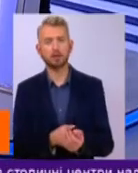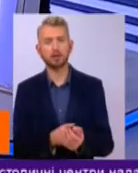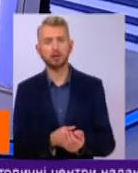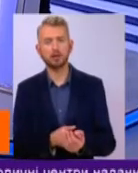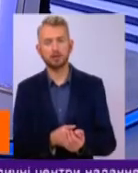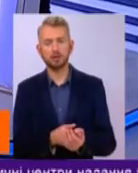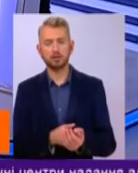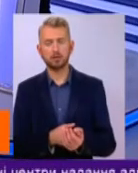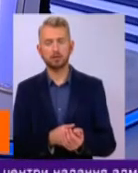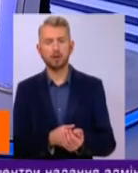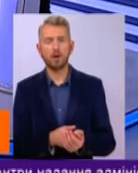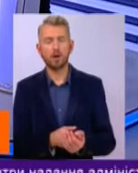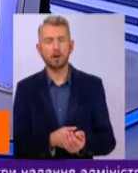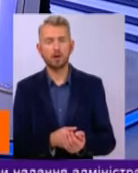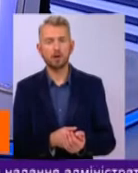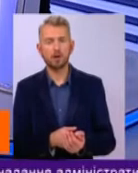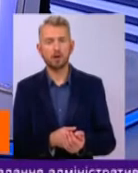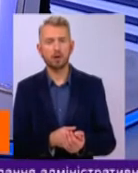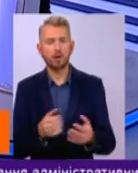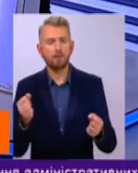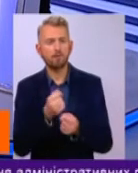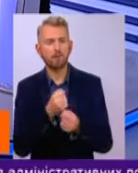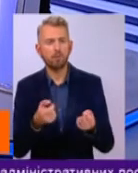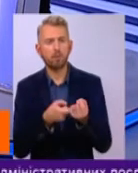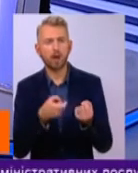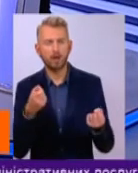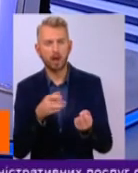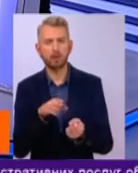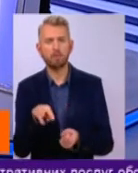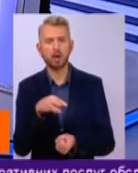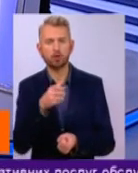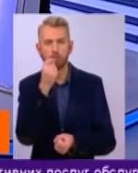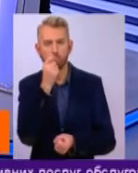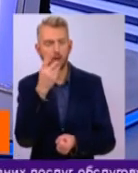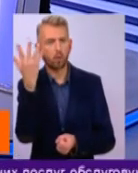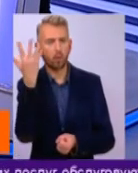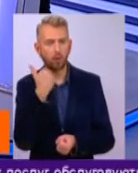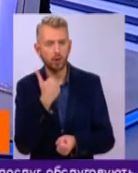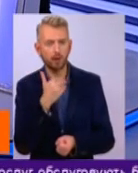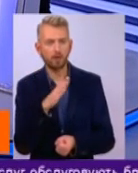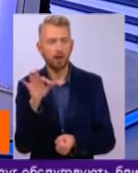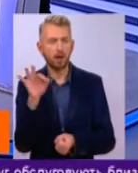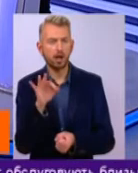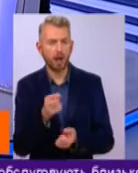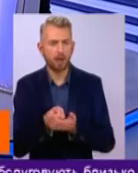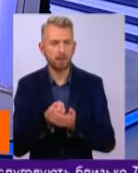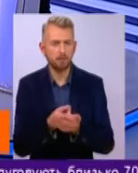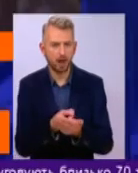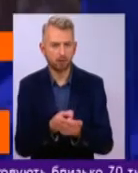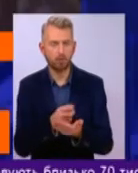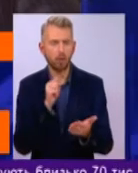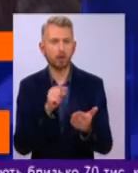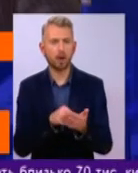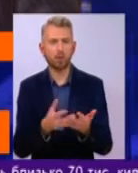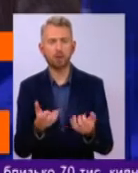коли вибух гранати в Маріїнському парку, коли в реанімацію потрапила, отримала дуже